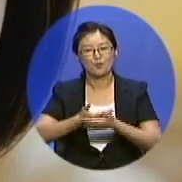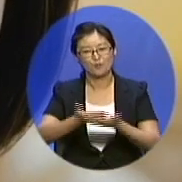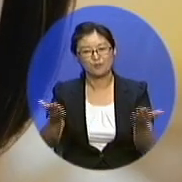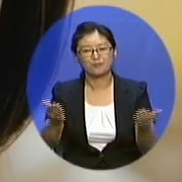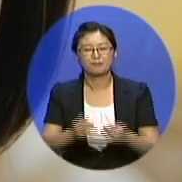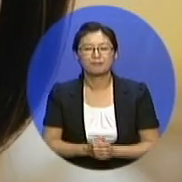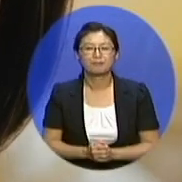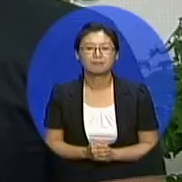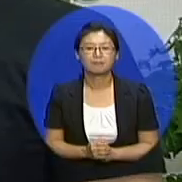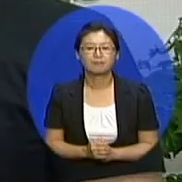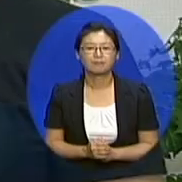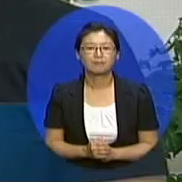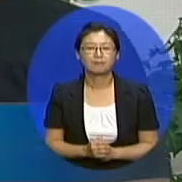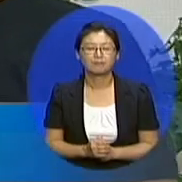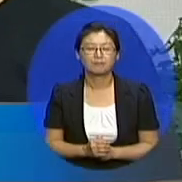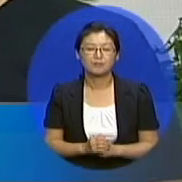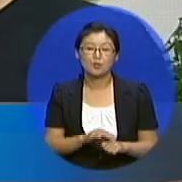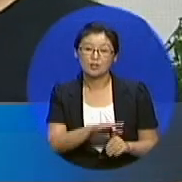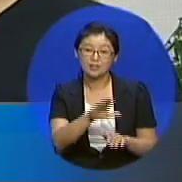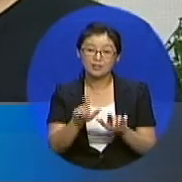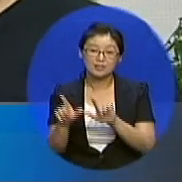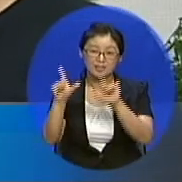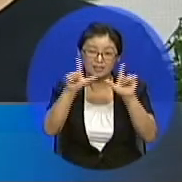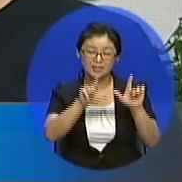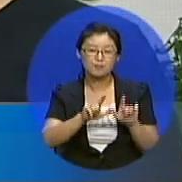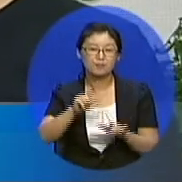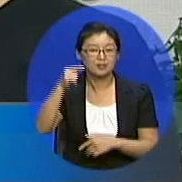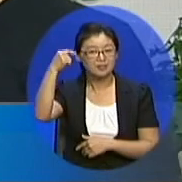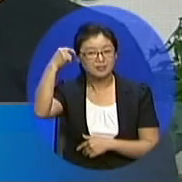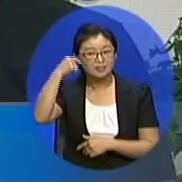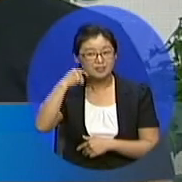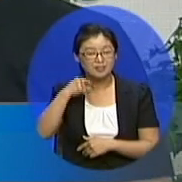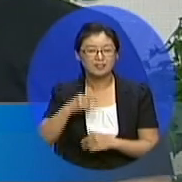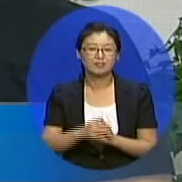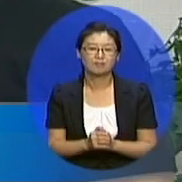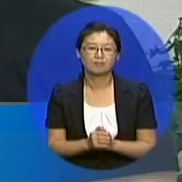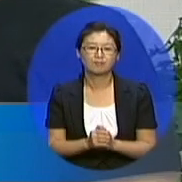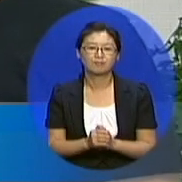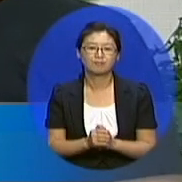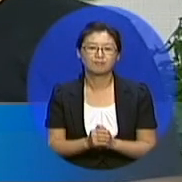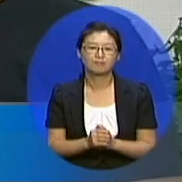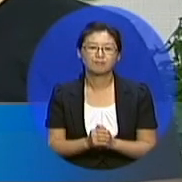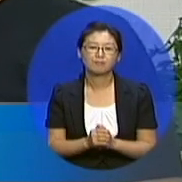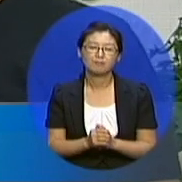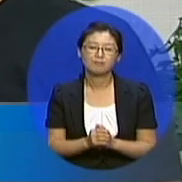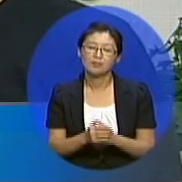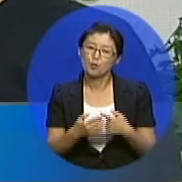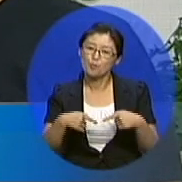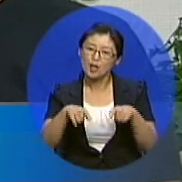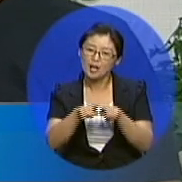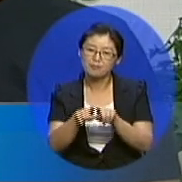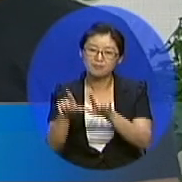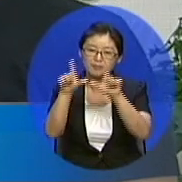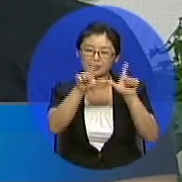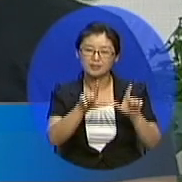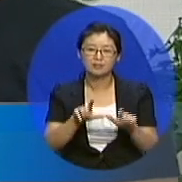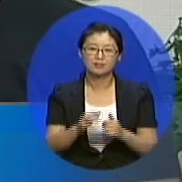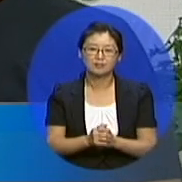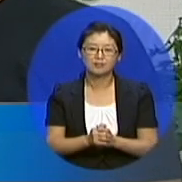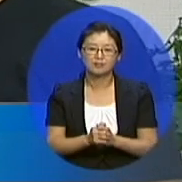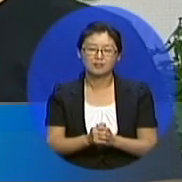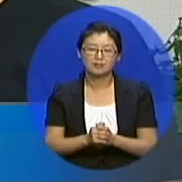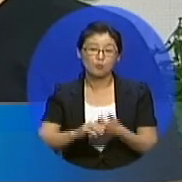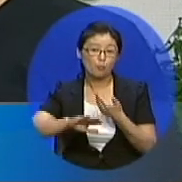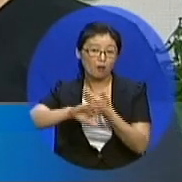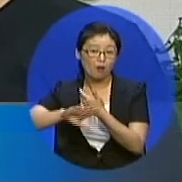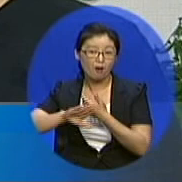펼쳐집니다. 우리가 살아가면서 그냥 일반적으로 느낄 수 있는, 그러니까 더불어 사는 거, 서로